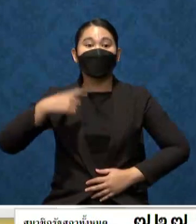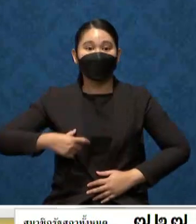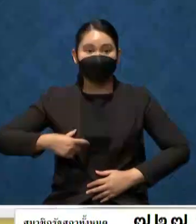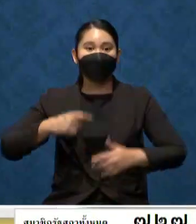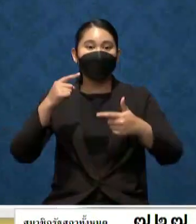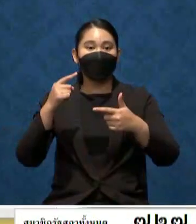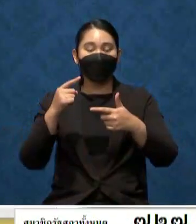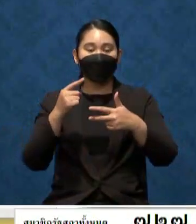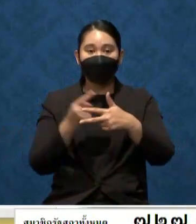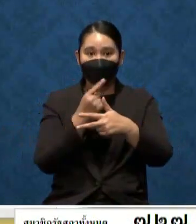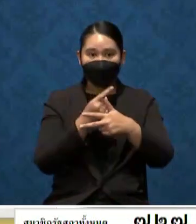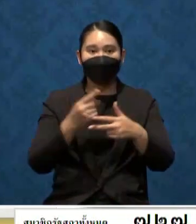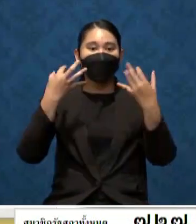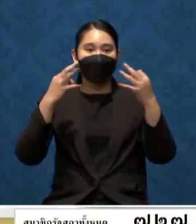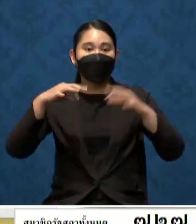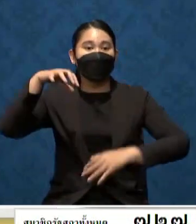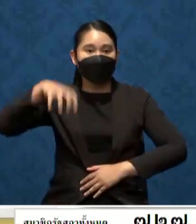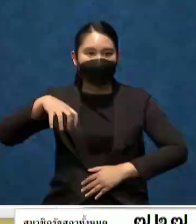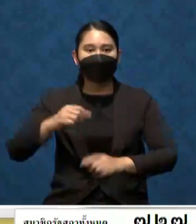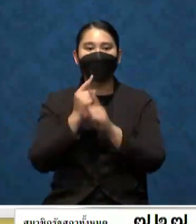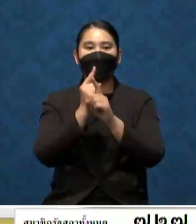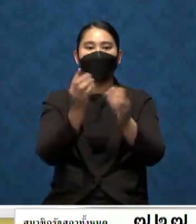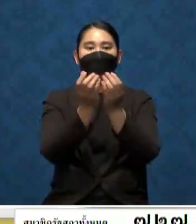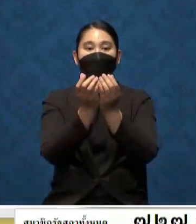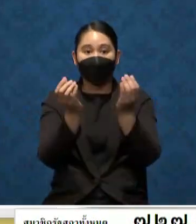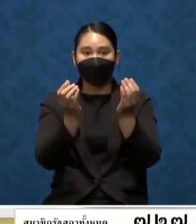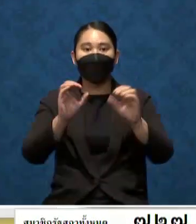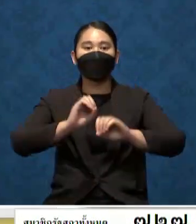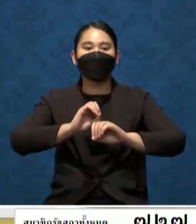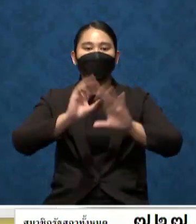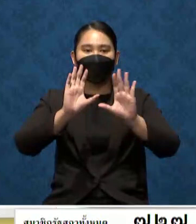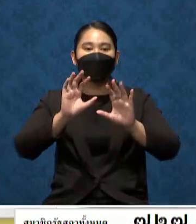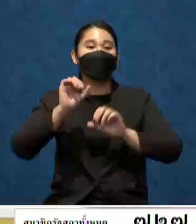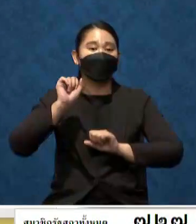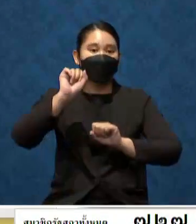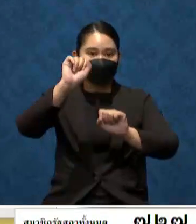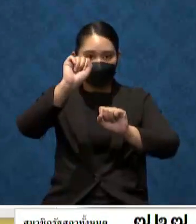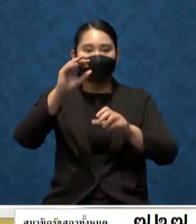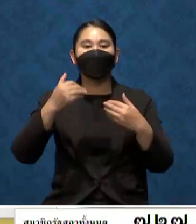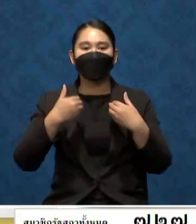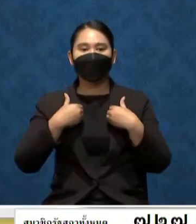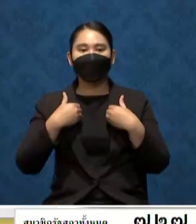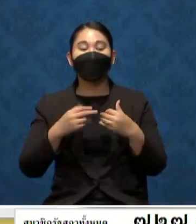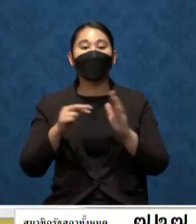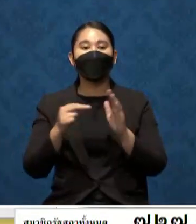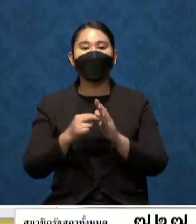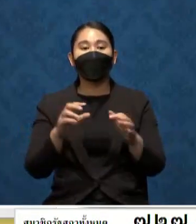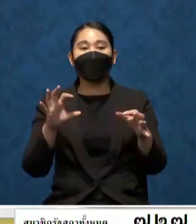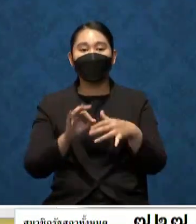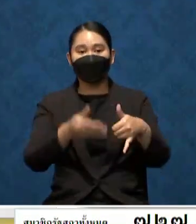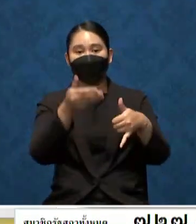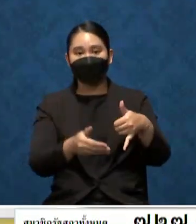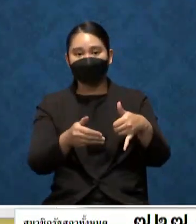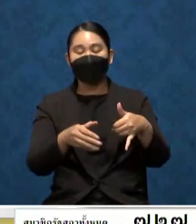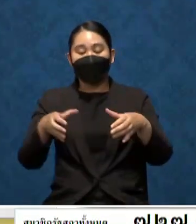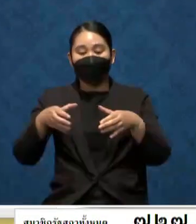นูญหรือองค์กรอิสระเนี่ยตามรัฐธรรมนูญระบุไว้ชัดเจนว่าจะมีการสรรหาโดยค